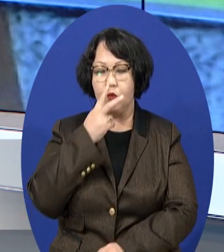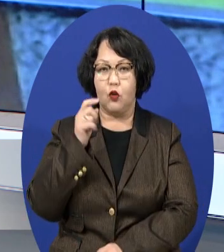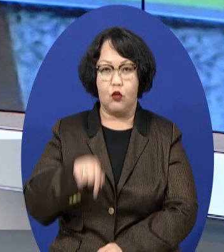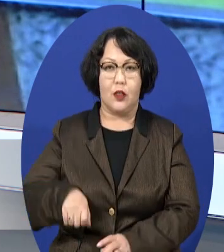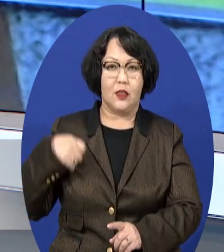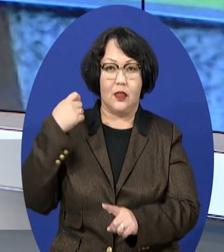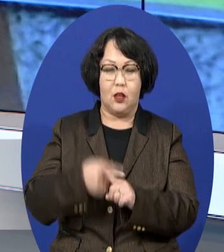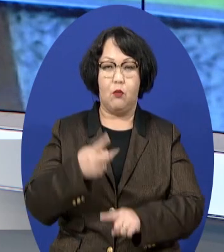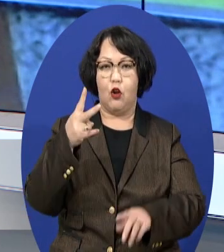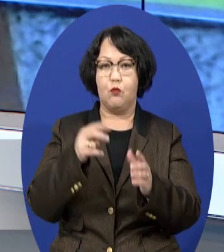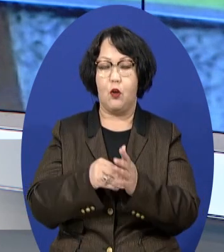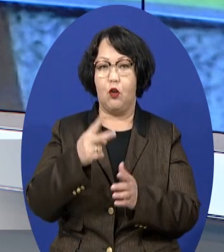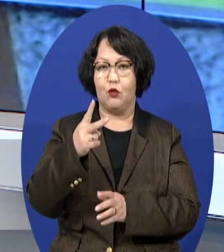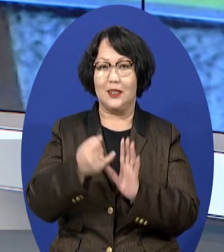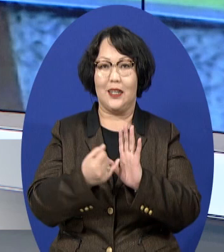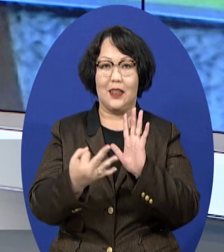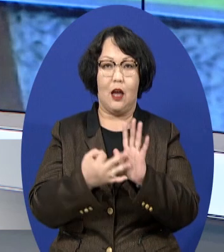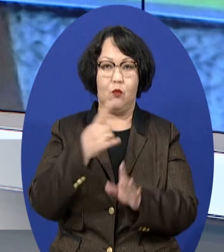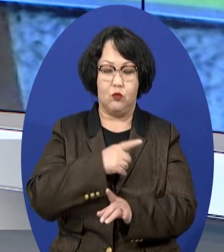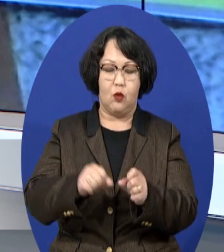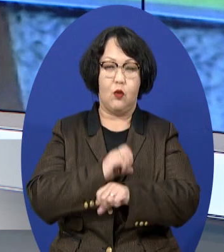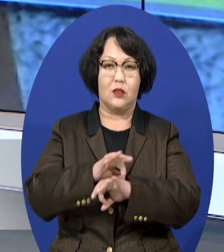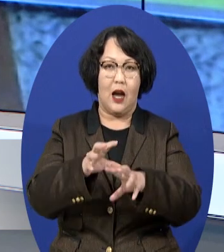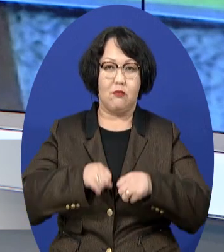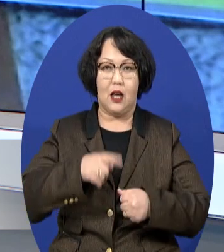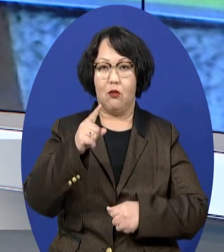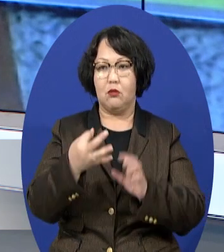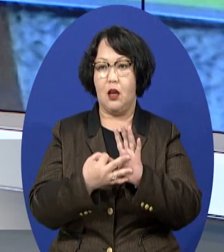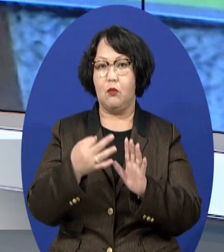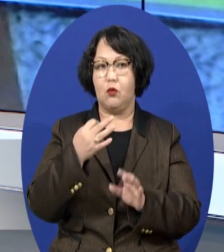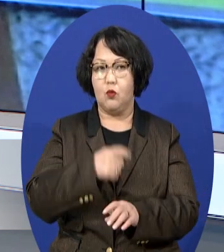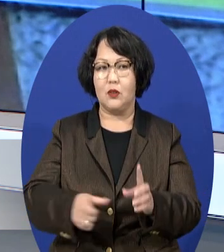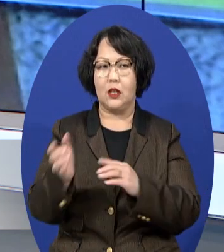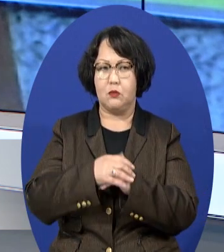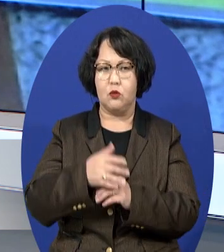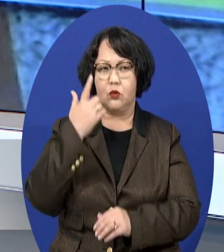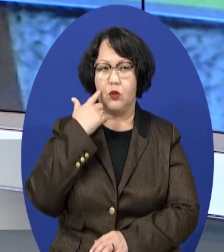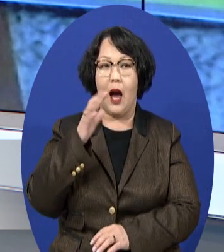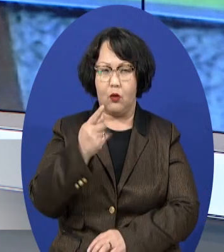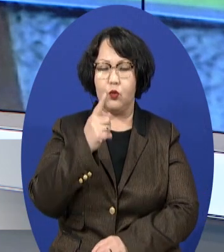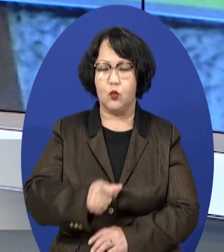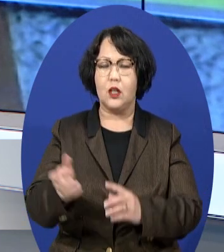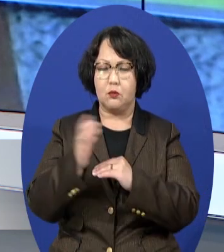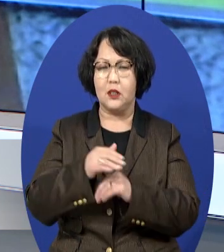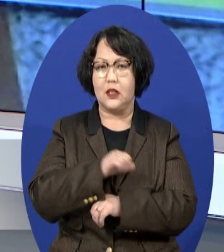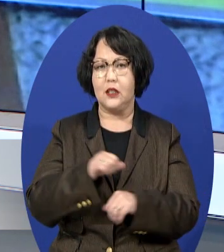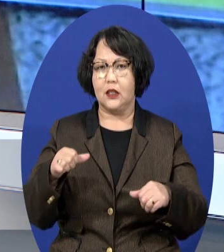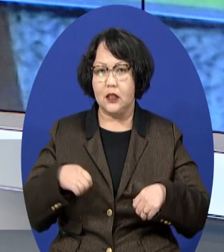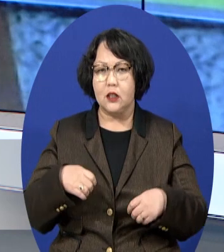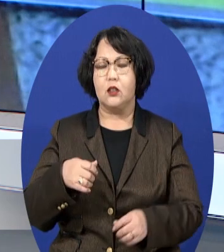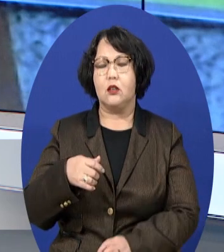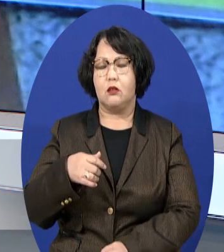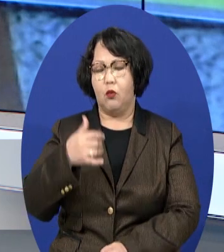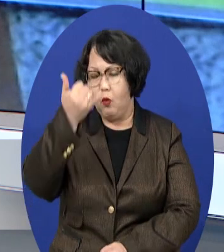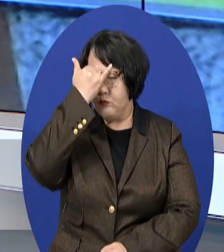нэмж 2268 хүн өвчилж 11 хүн насураад байна. Өдөр тутам өсөж байгаа энэ тоог бууруулахад иргэдийн өөрсдийнх нь ухамсар оролцоо